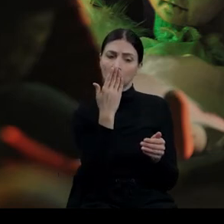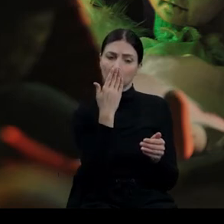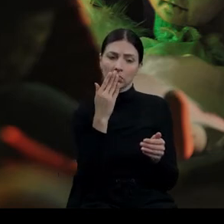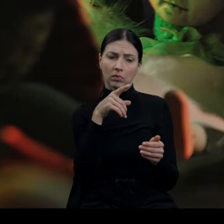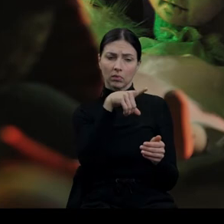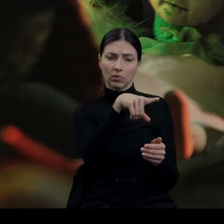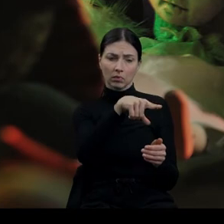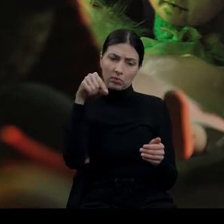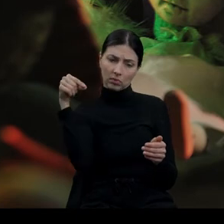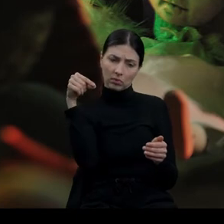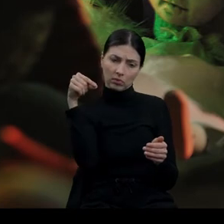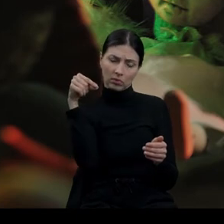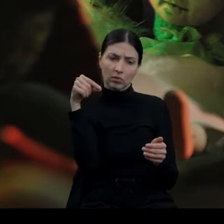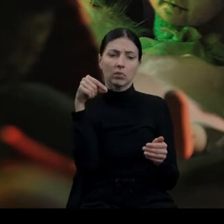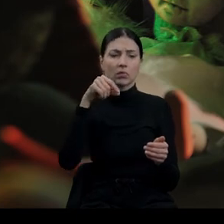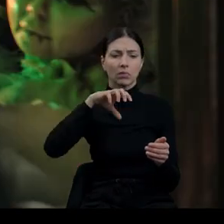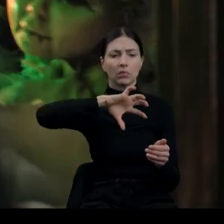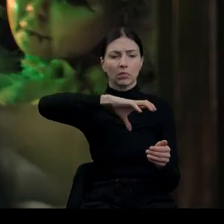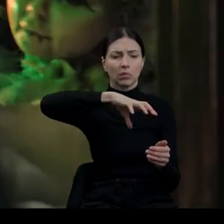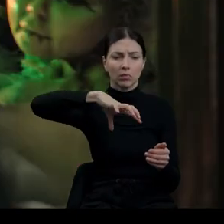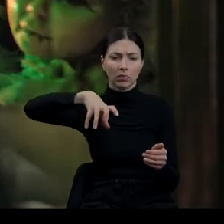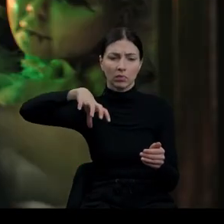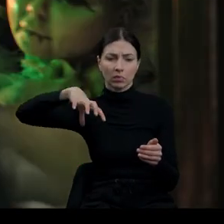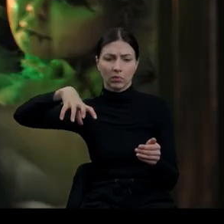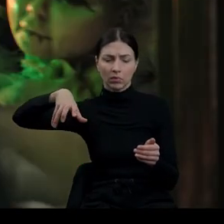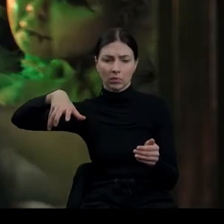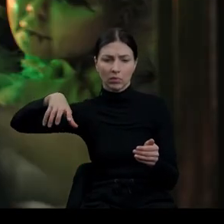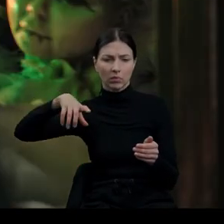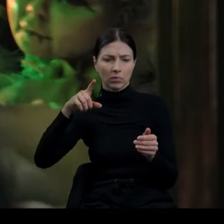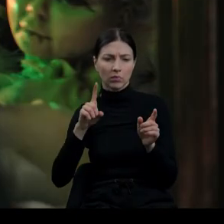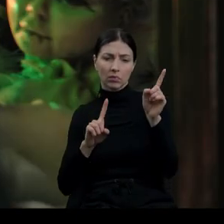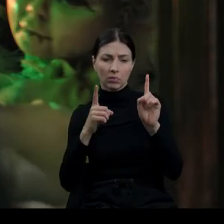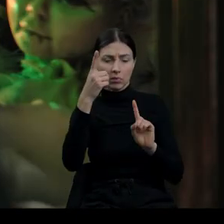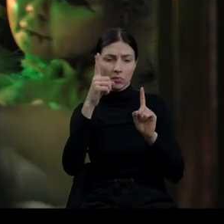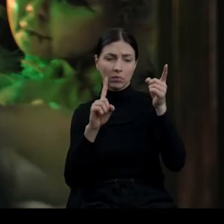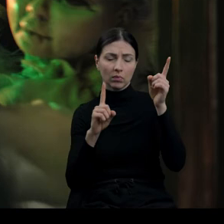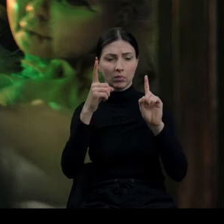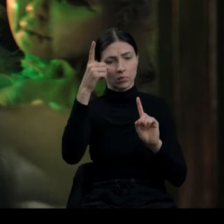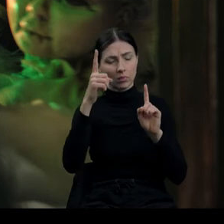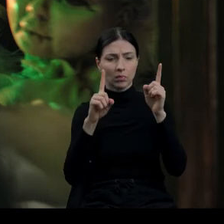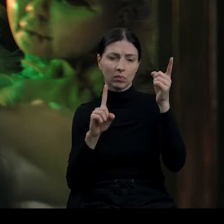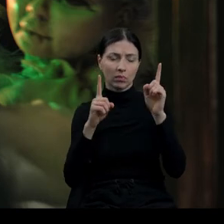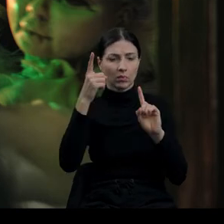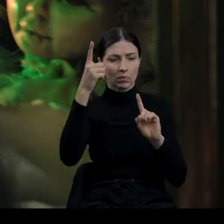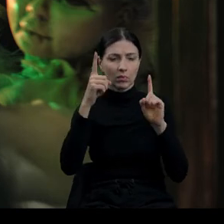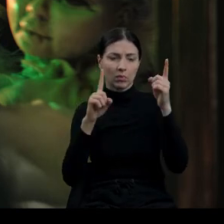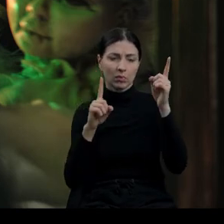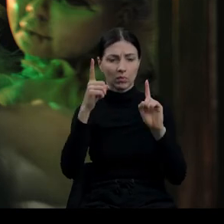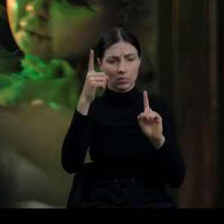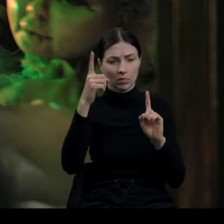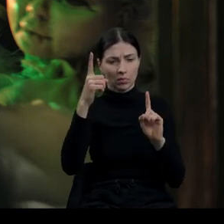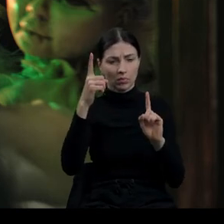może nie, może na coś animowanego, ja już nie nazywam, tylko na coś